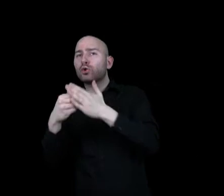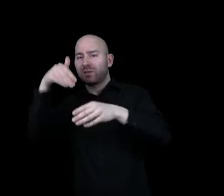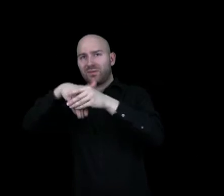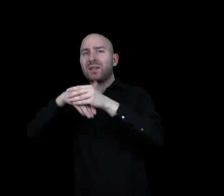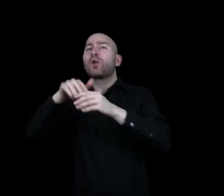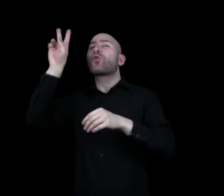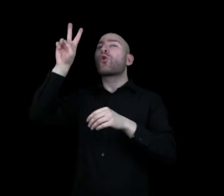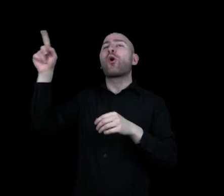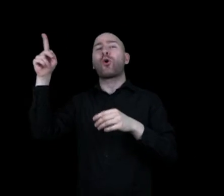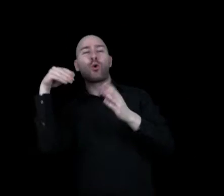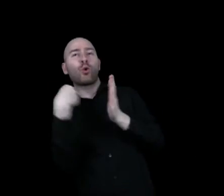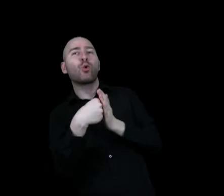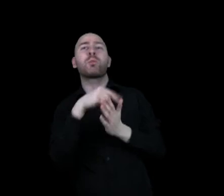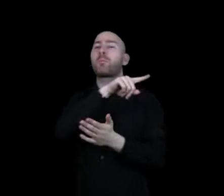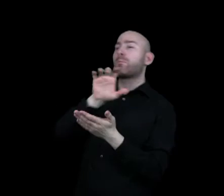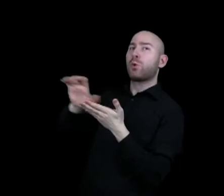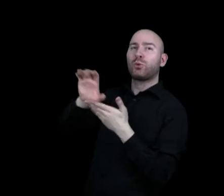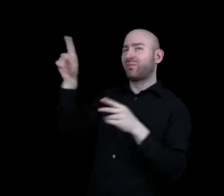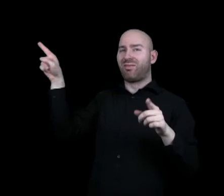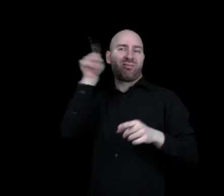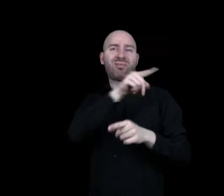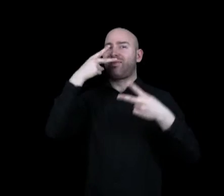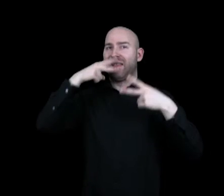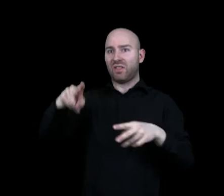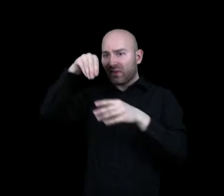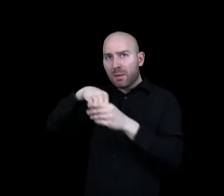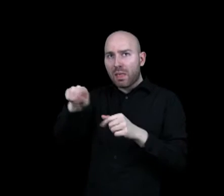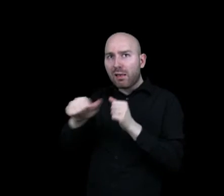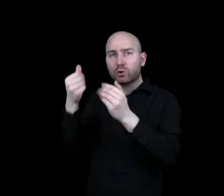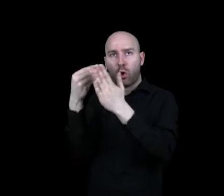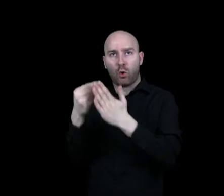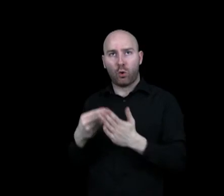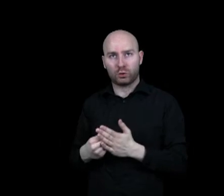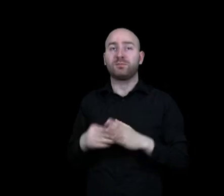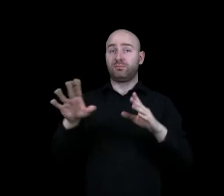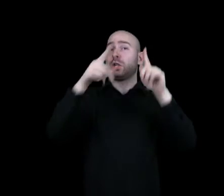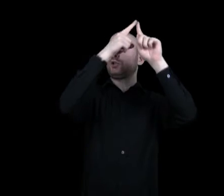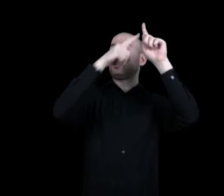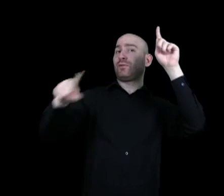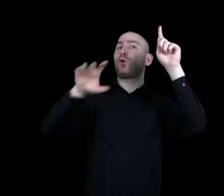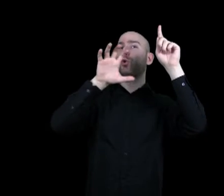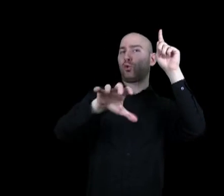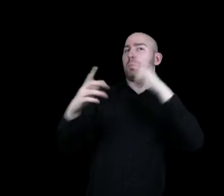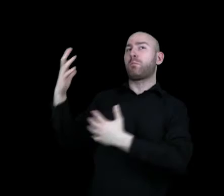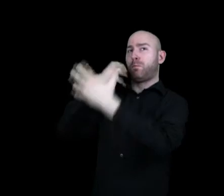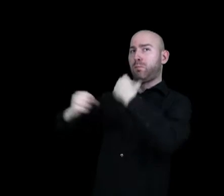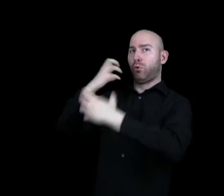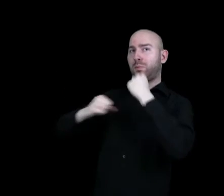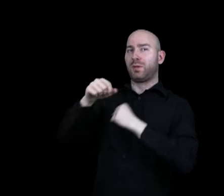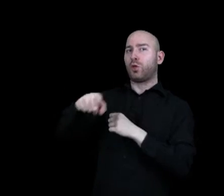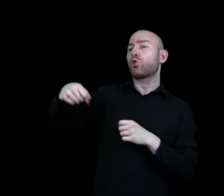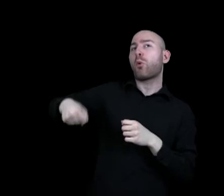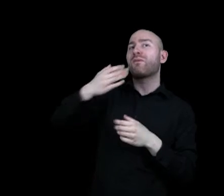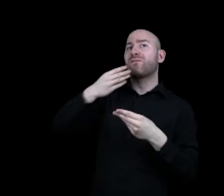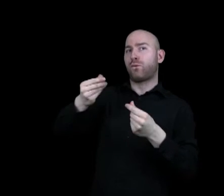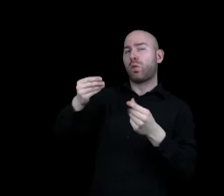bierze się pod uwagę, patrząc z perspektywy ani konsumenta, ani producenta. To jest krzywa popytu na torebki, kreowanego głównie przez